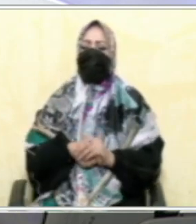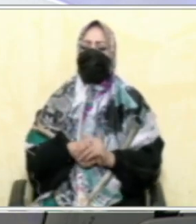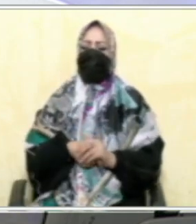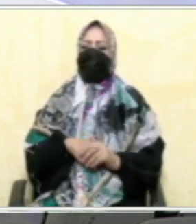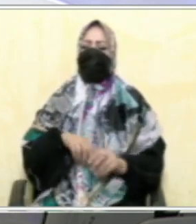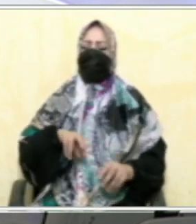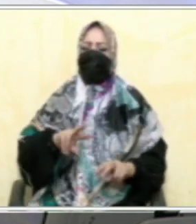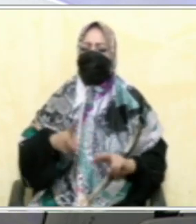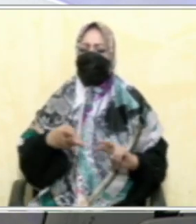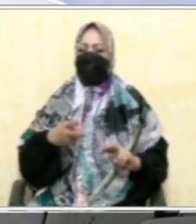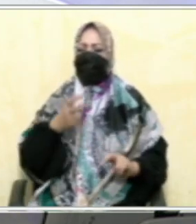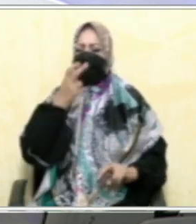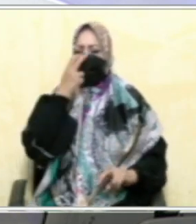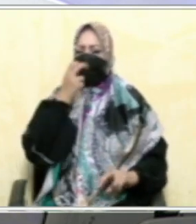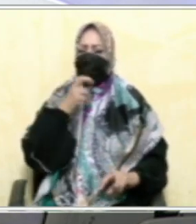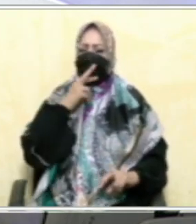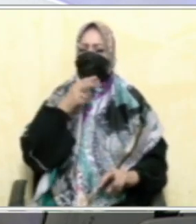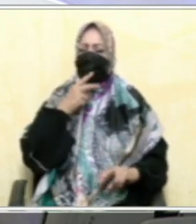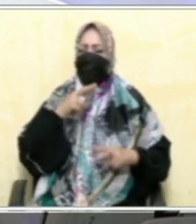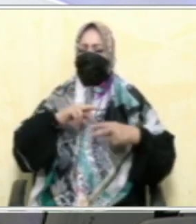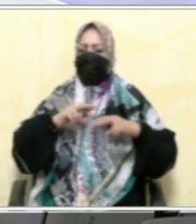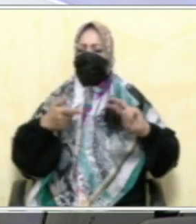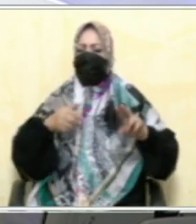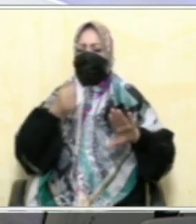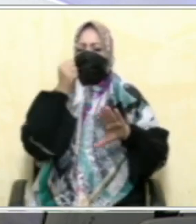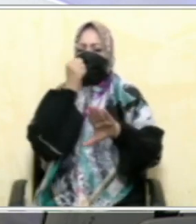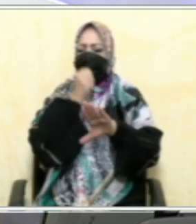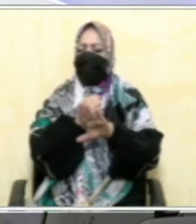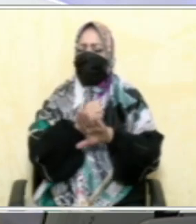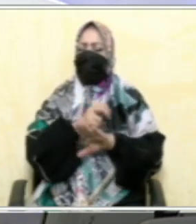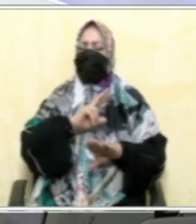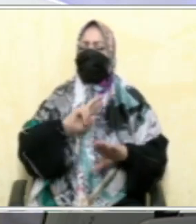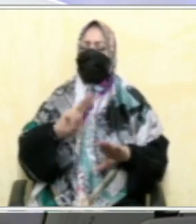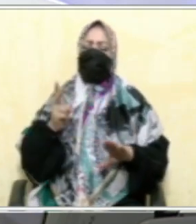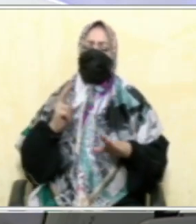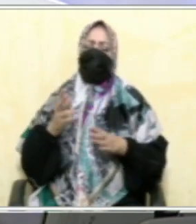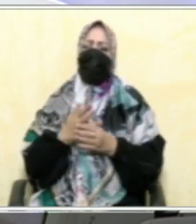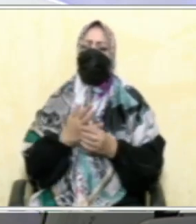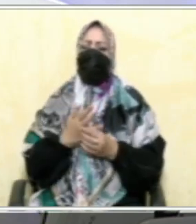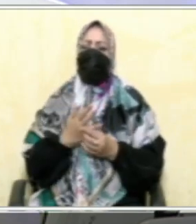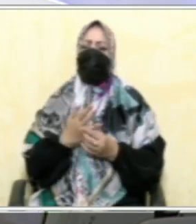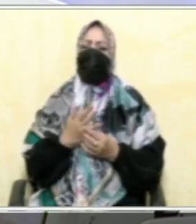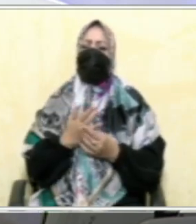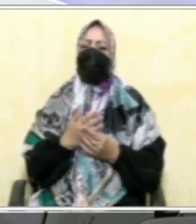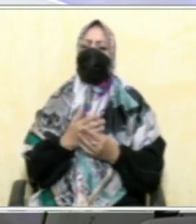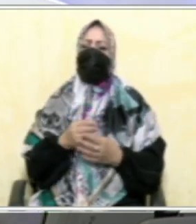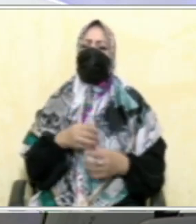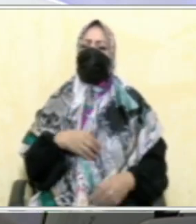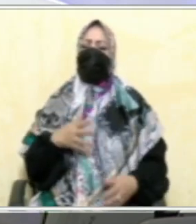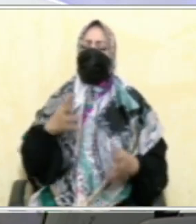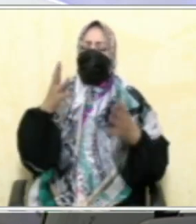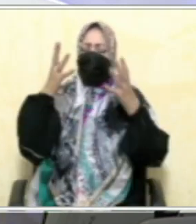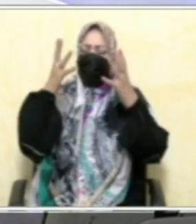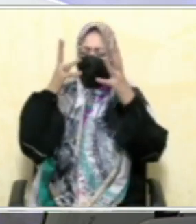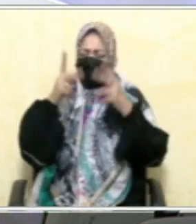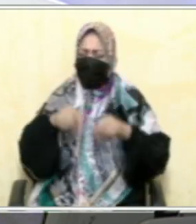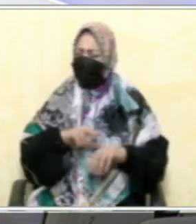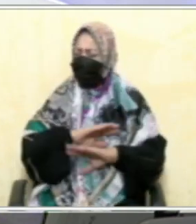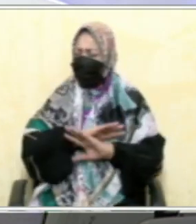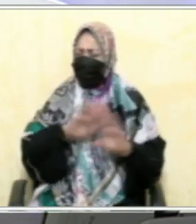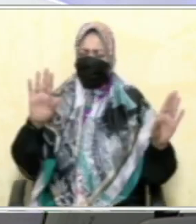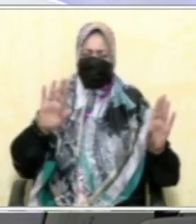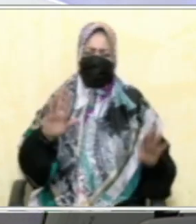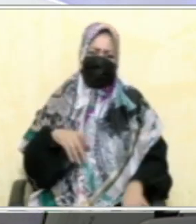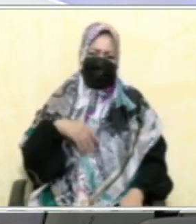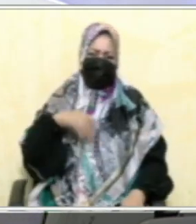من الإسفاف ومن شنو بيقول الإنسان إلى هذه الدرجة. يعني تخيلوا مدرسة أو مدرس، ما فيش فرق ما بين